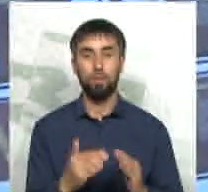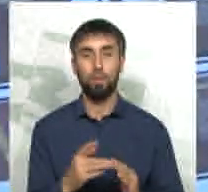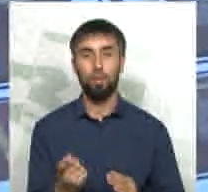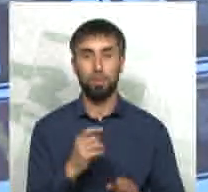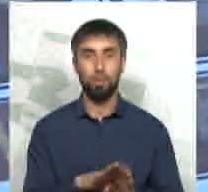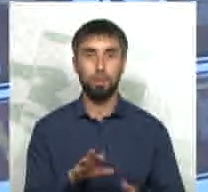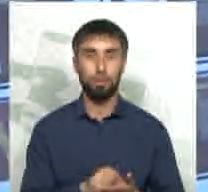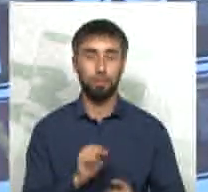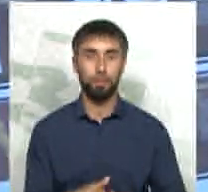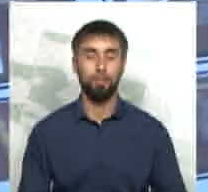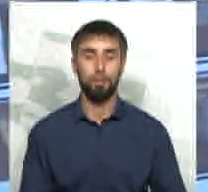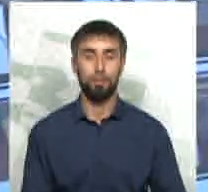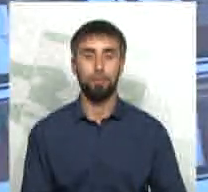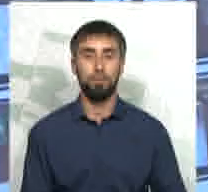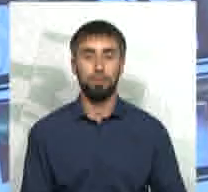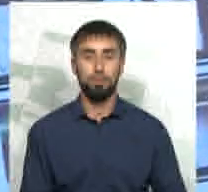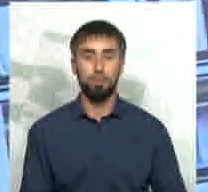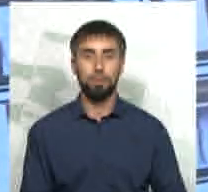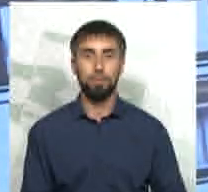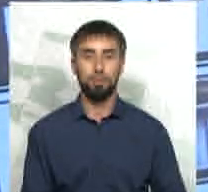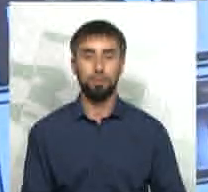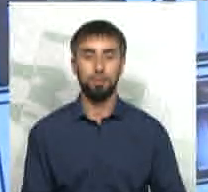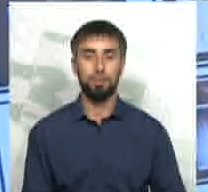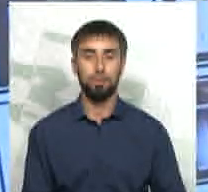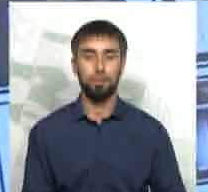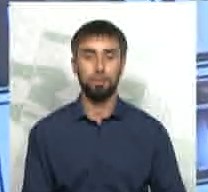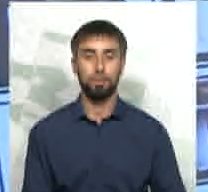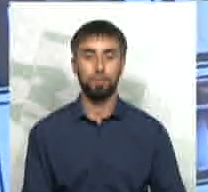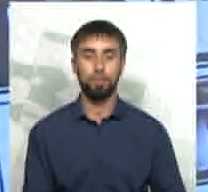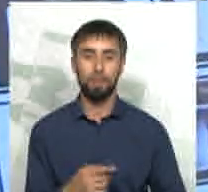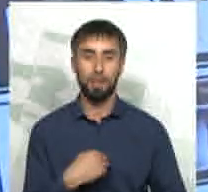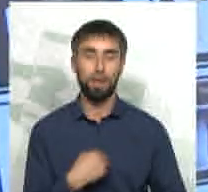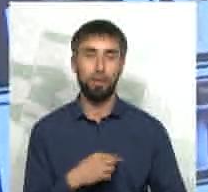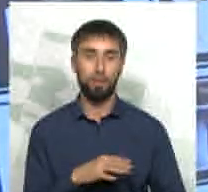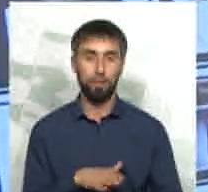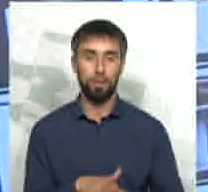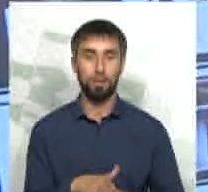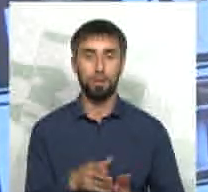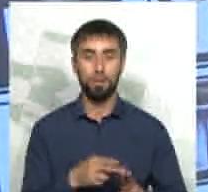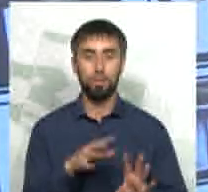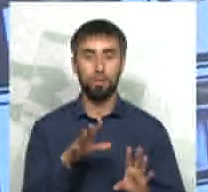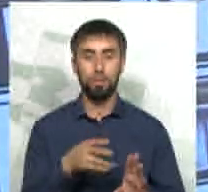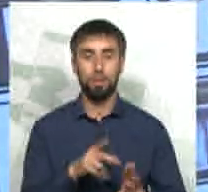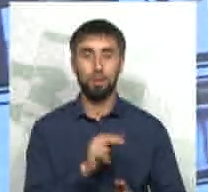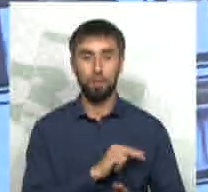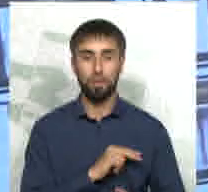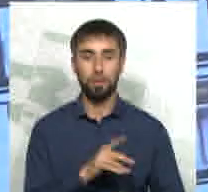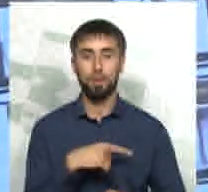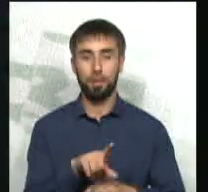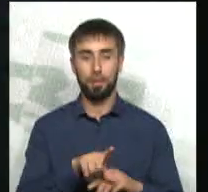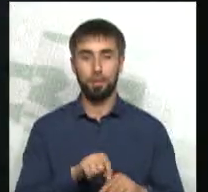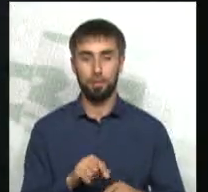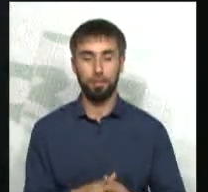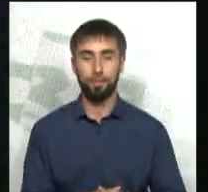дейт. С Богом, и Бога, асхабя бы я Бог полностью. Тут абяхта Бог